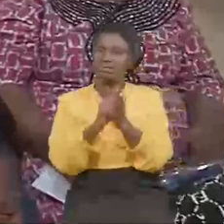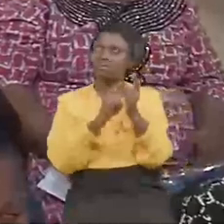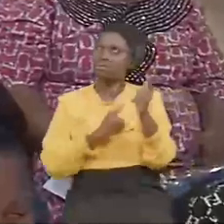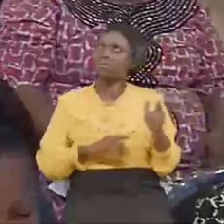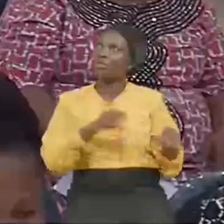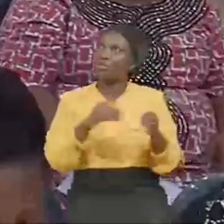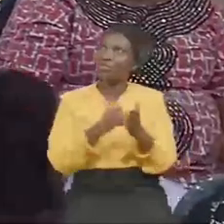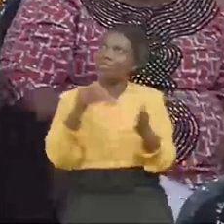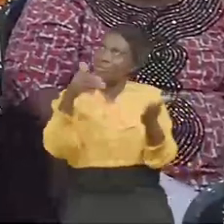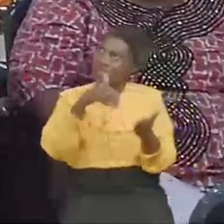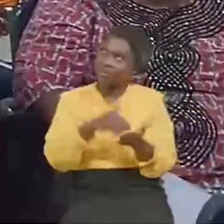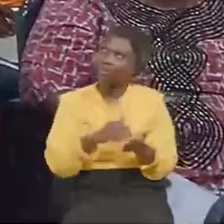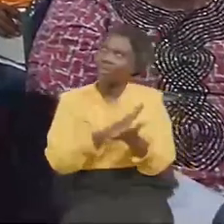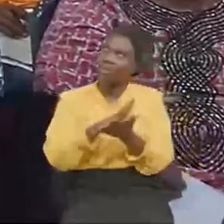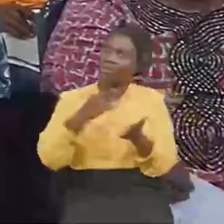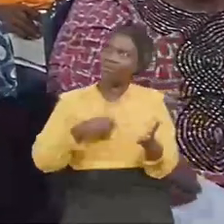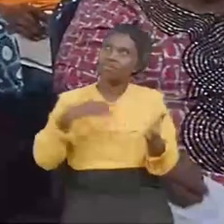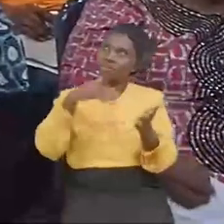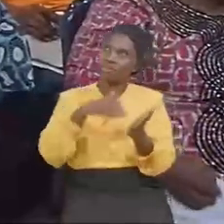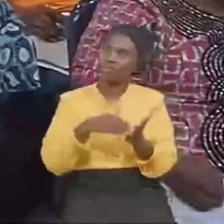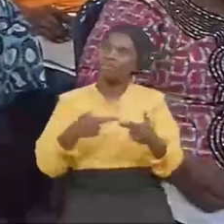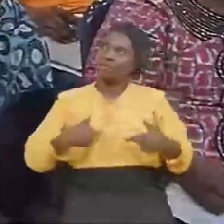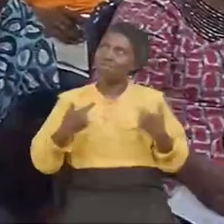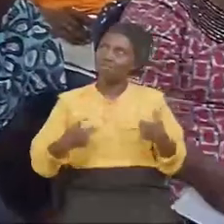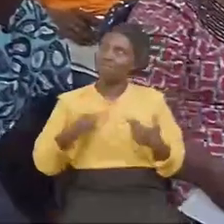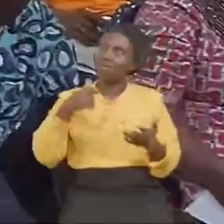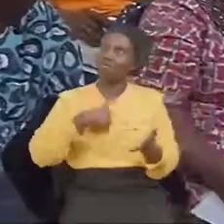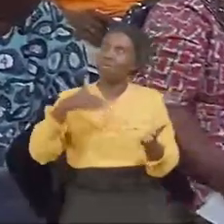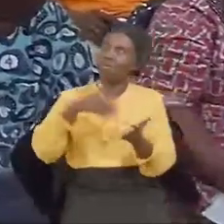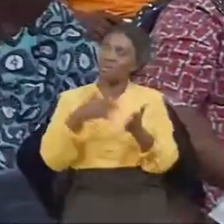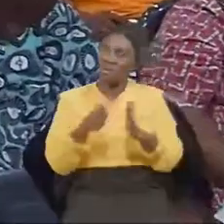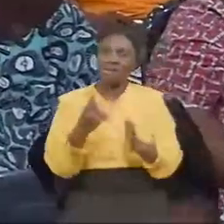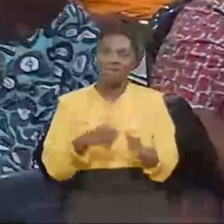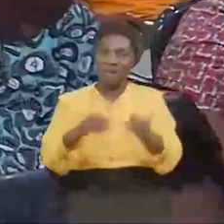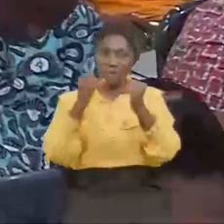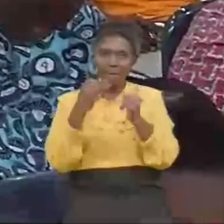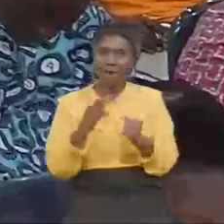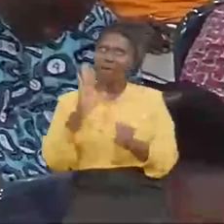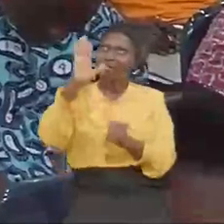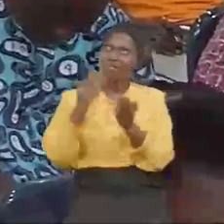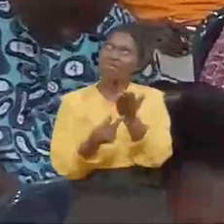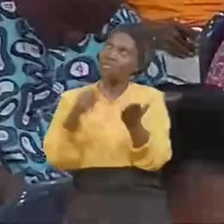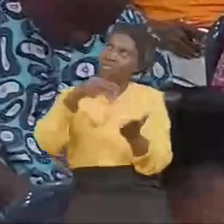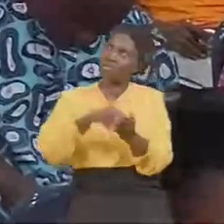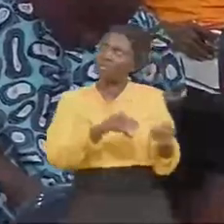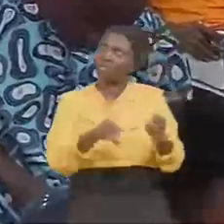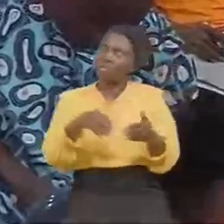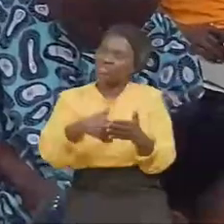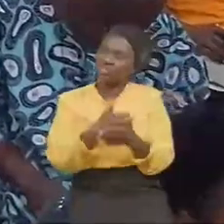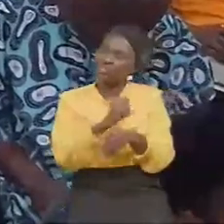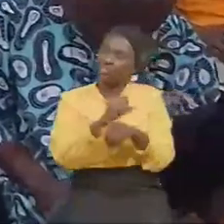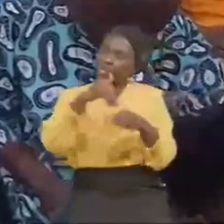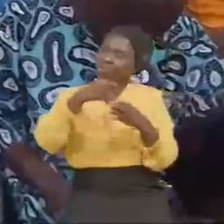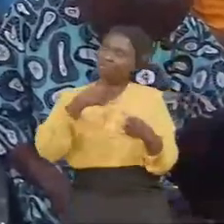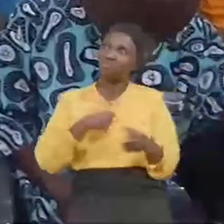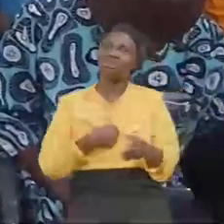purifie-moi encore, réveille-moi encore, et que la puissance de ta résurrection fasse une nouvelle œuvre dans ma vie. Si